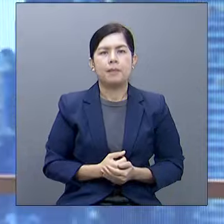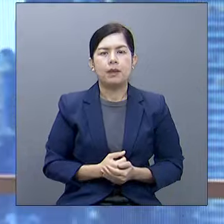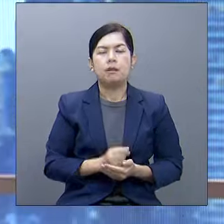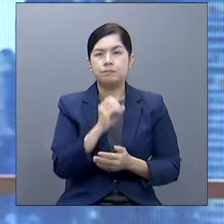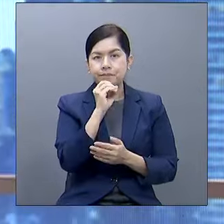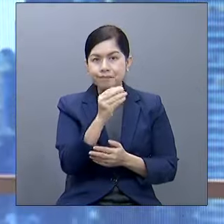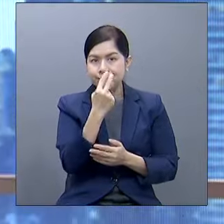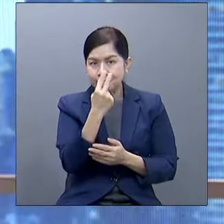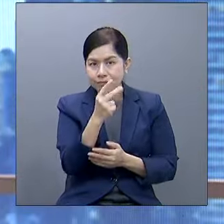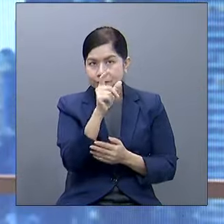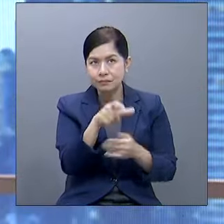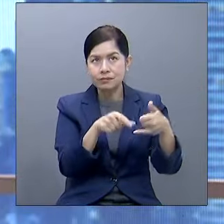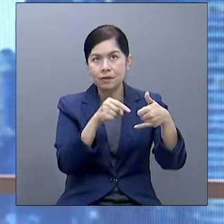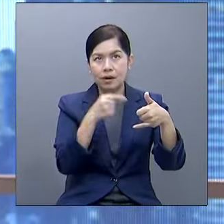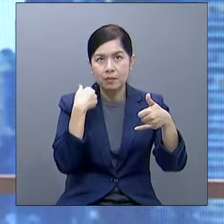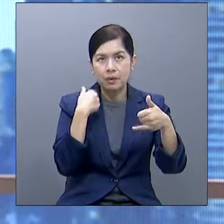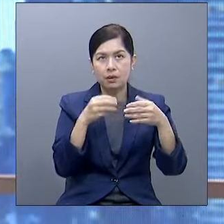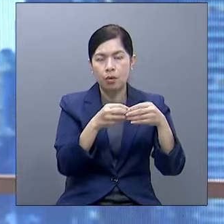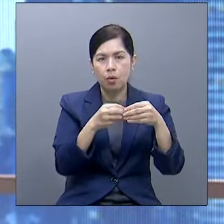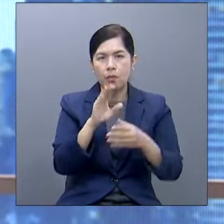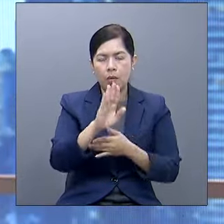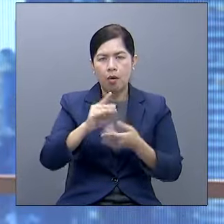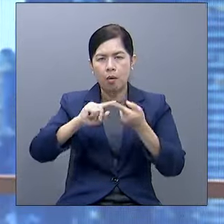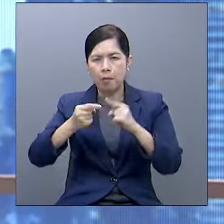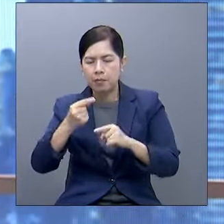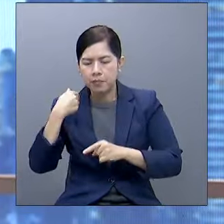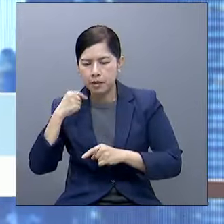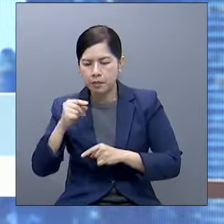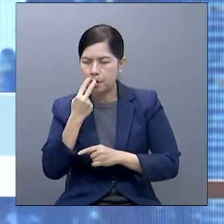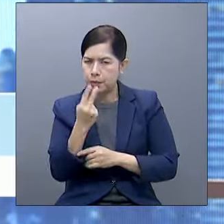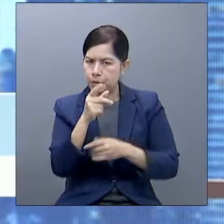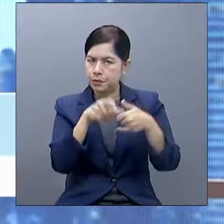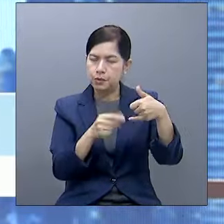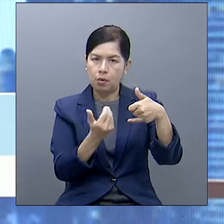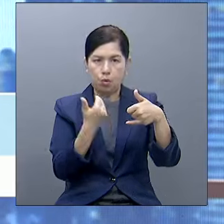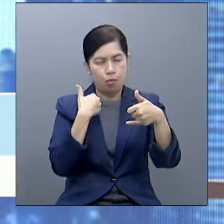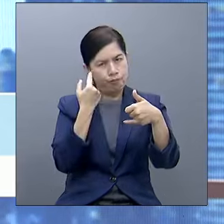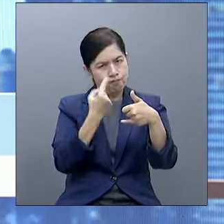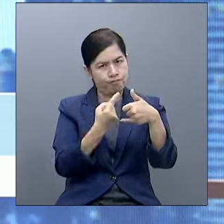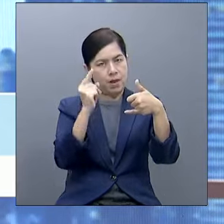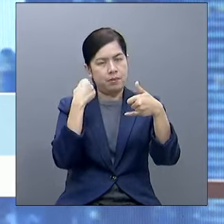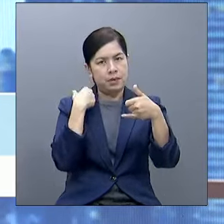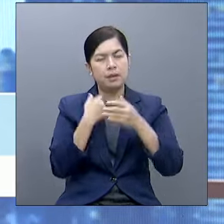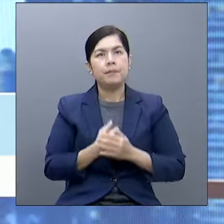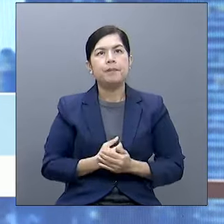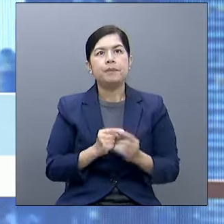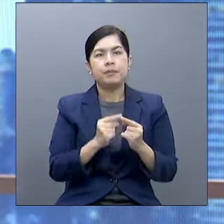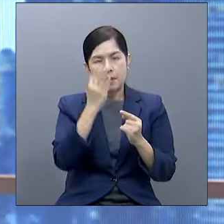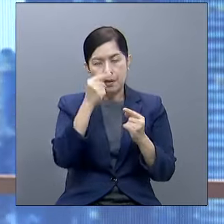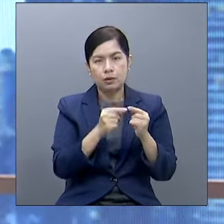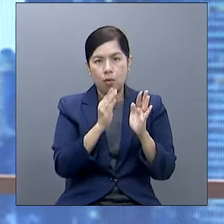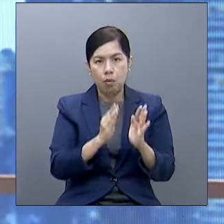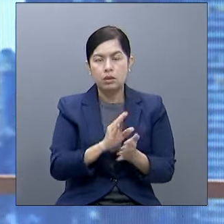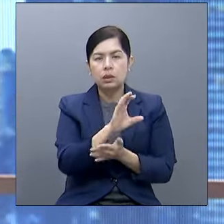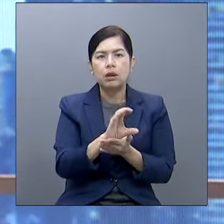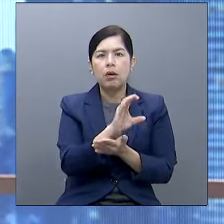จากการที่แบบมีพวกมีเพื่อนแล้วก็มีสังเกตพฤติกรรมลูกนะครับประเด็นตรงนี้มันน่าสนใจตรงที่ว่าบางครั้งไอ้คนที่ล่อลวงเนี่ยก็อายุ